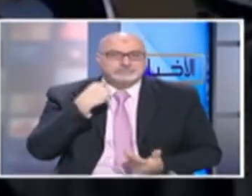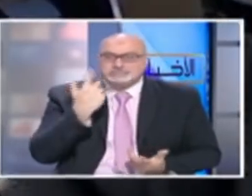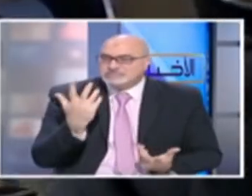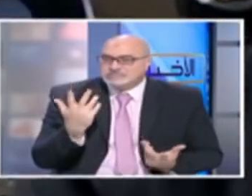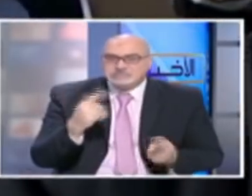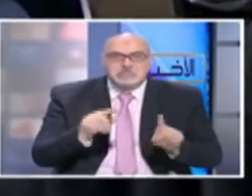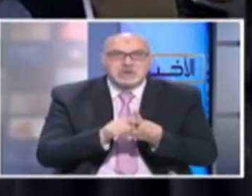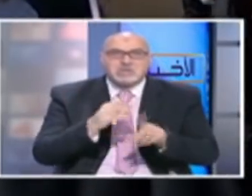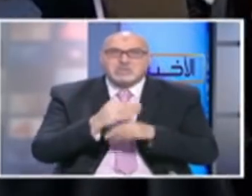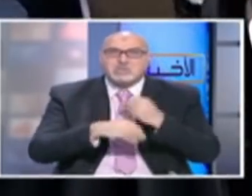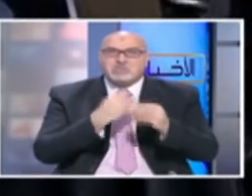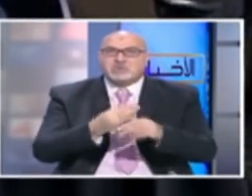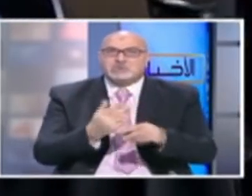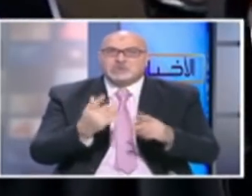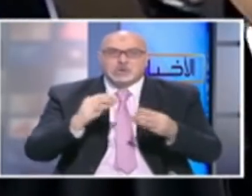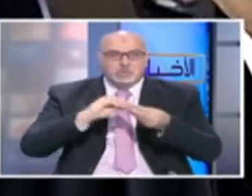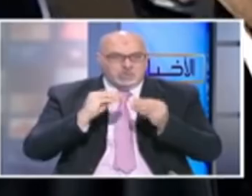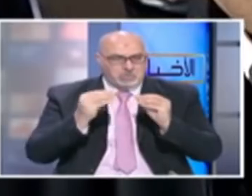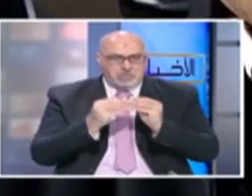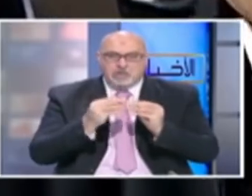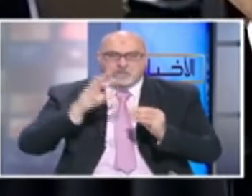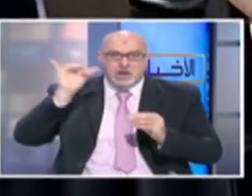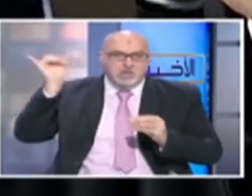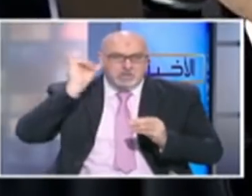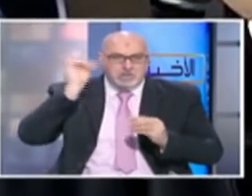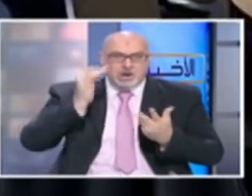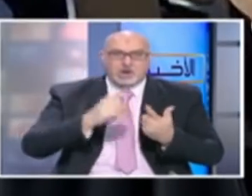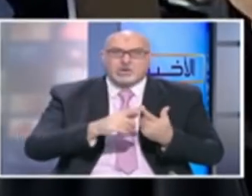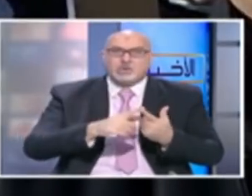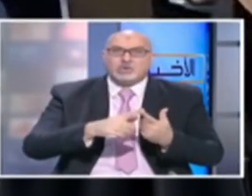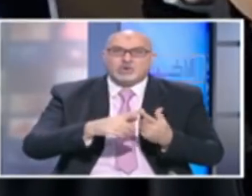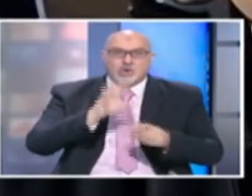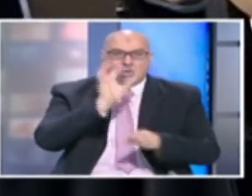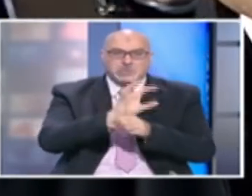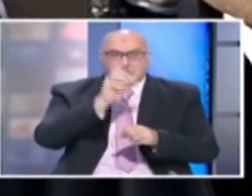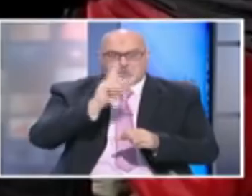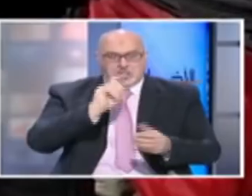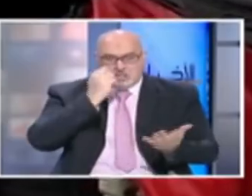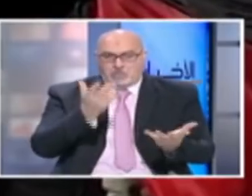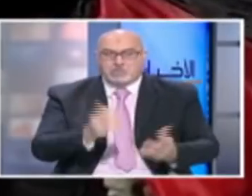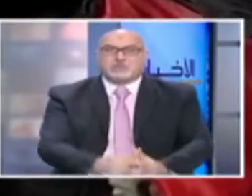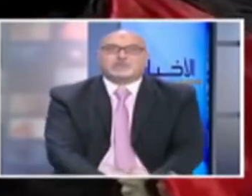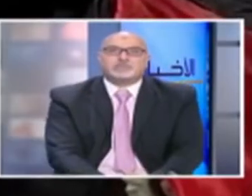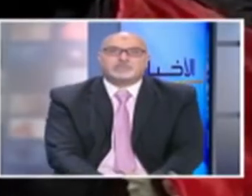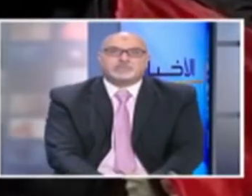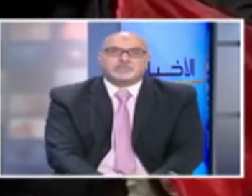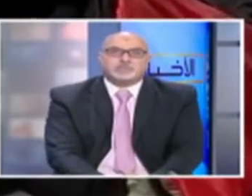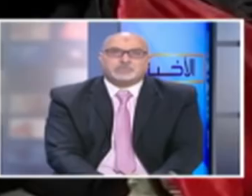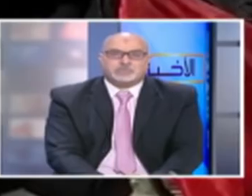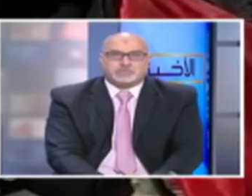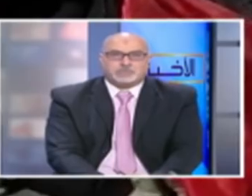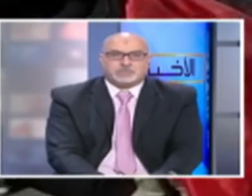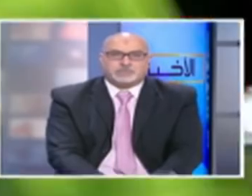الدولية إزاء عراقيل المغرب وخرقه لحقوق الإنسان في الصحراء الغربية.